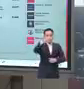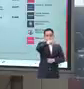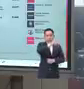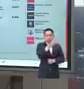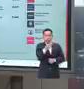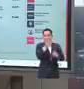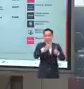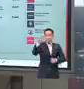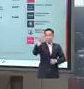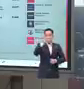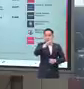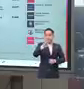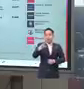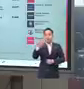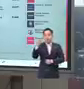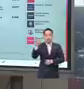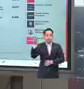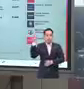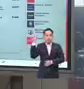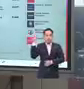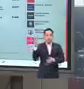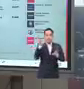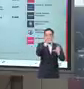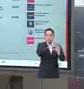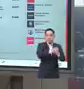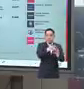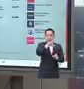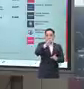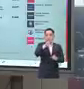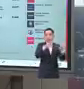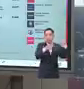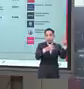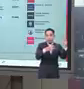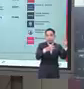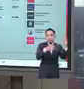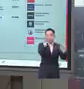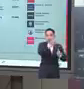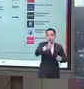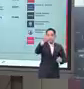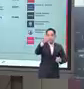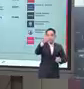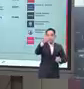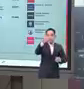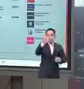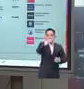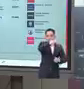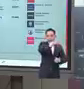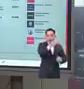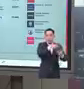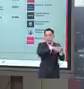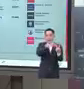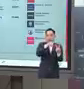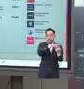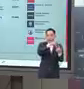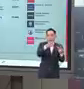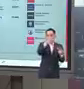sepanjang beberapa Viar yang lepas termasuklah daripada Aryo 12 dimenangi oleh encopala Kristen di 13